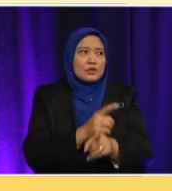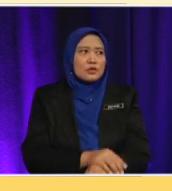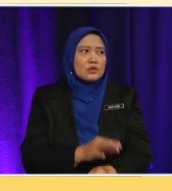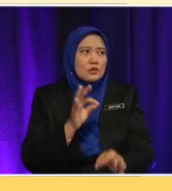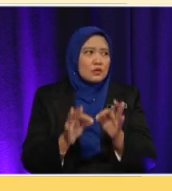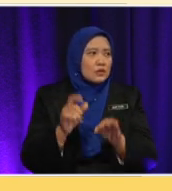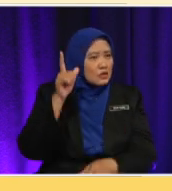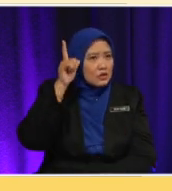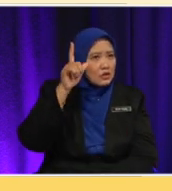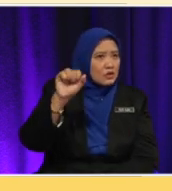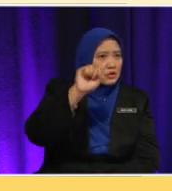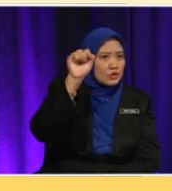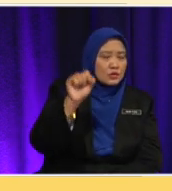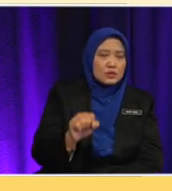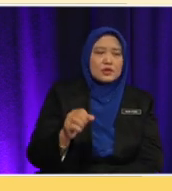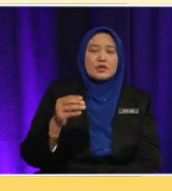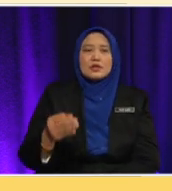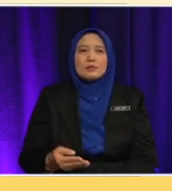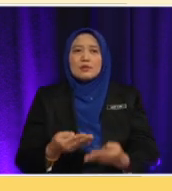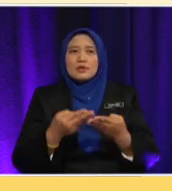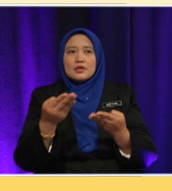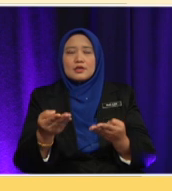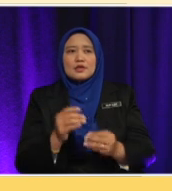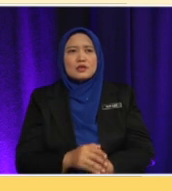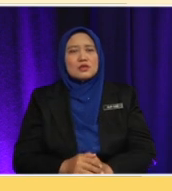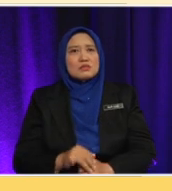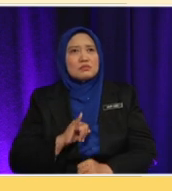soalnya yang diberikan di situ saya